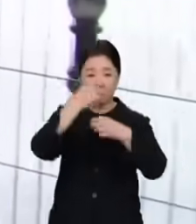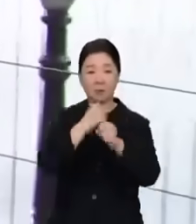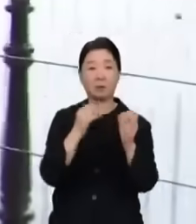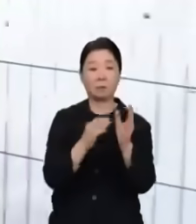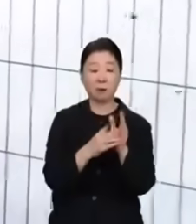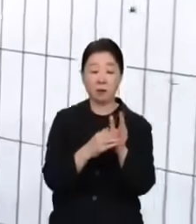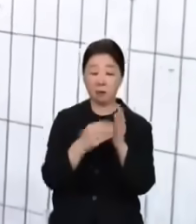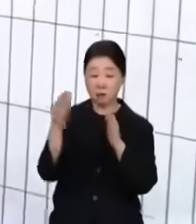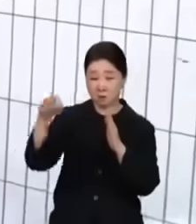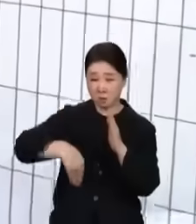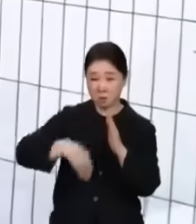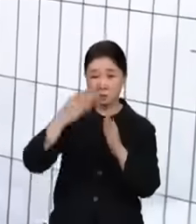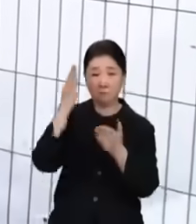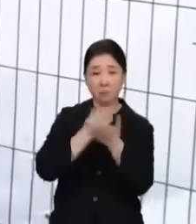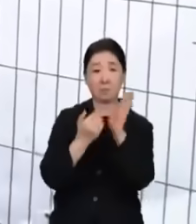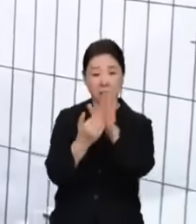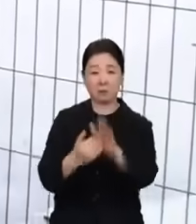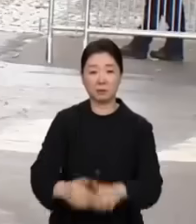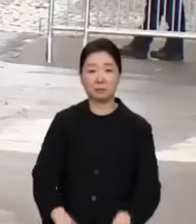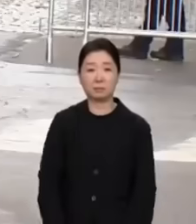둘러싸여 완전히 봉쇄됐습니다.